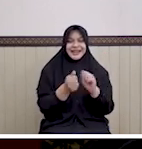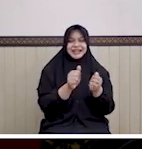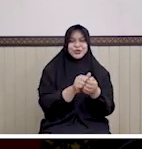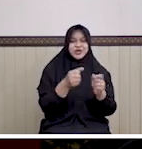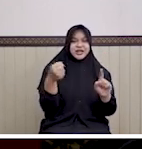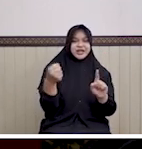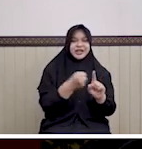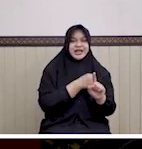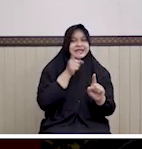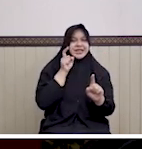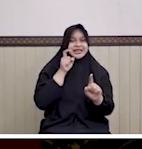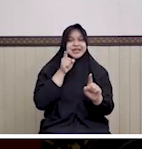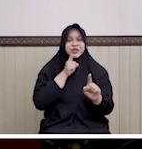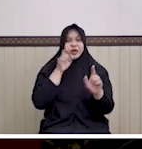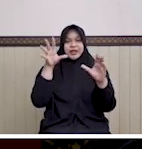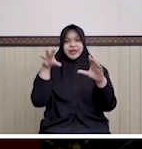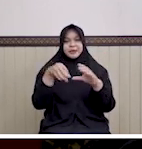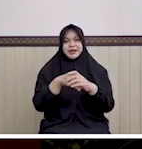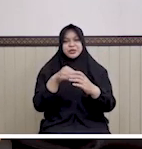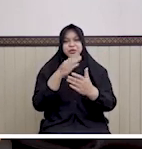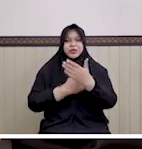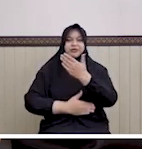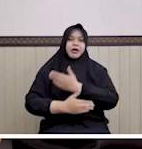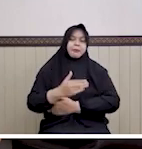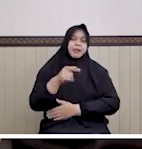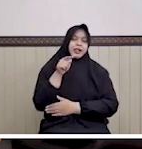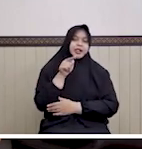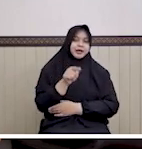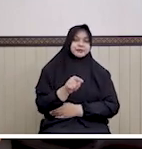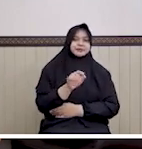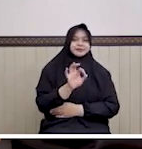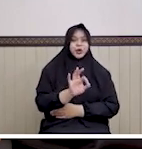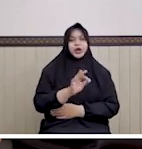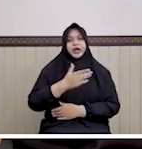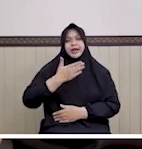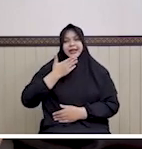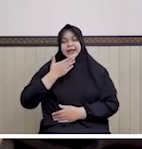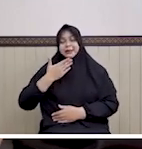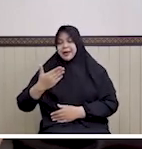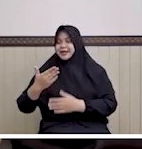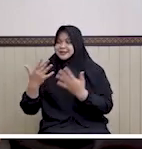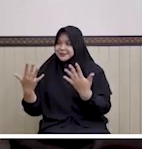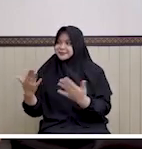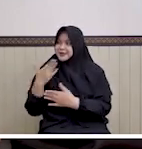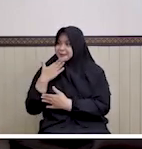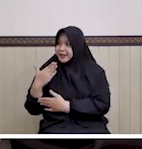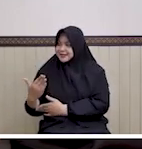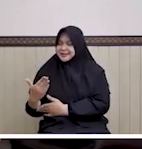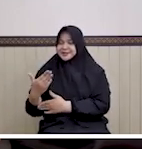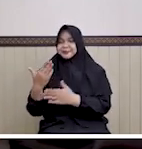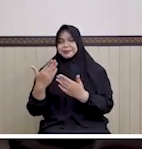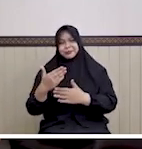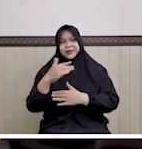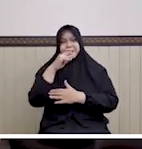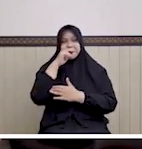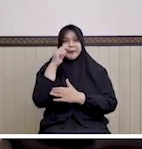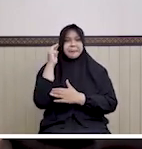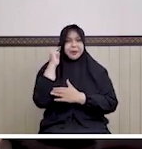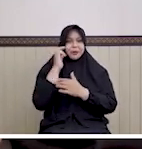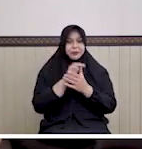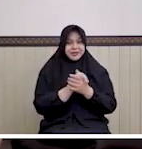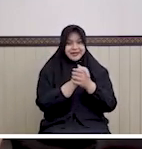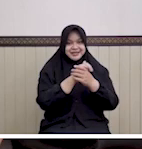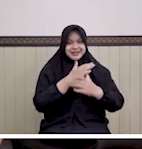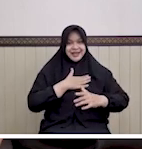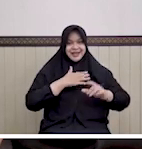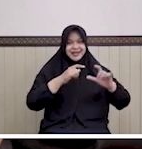kekerasan seksual termasuk difable Monggo Silet m laut nah bapak-ibu Pernahkan